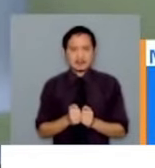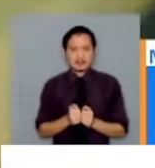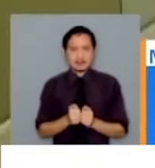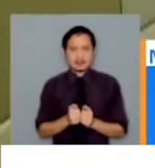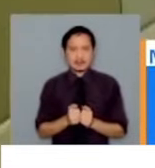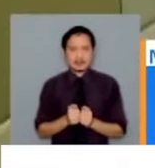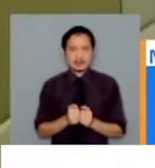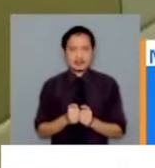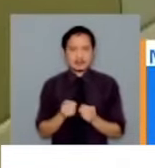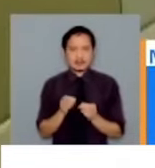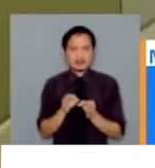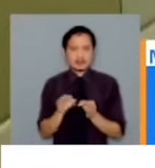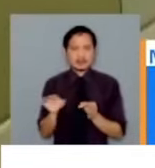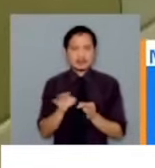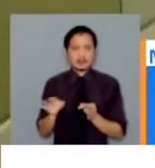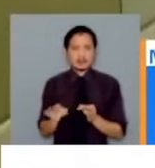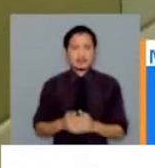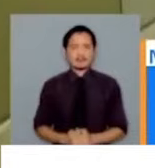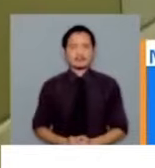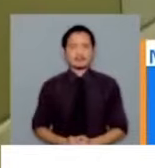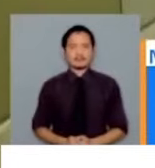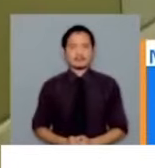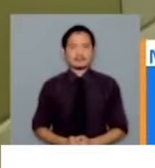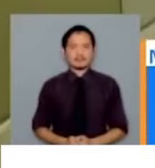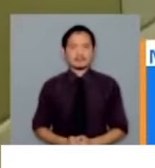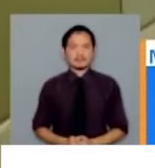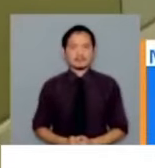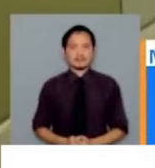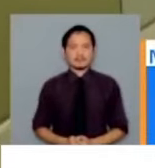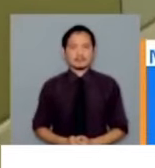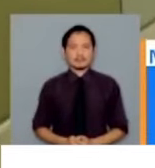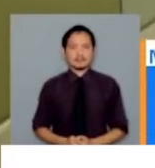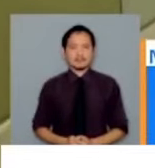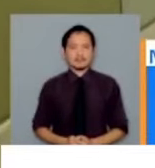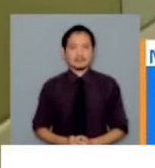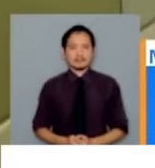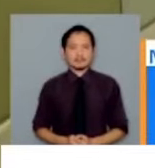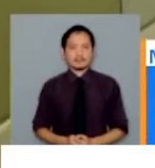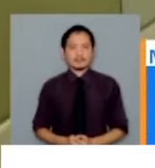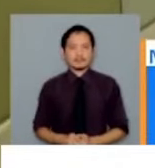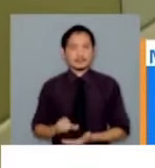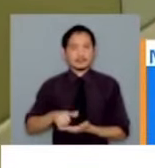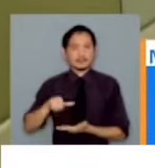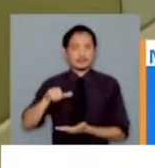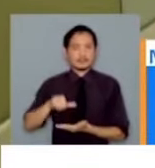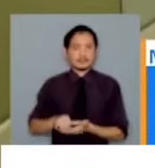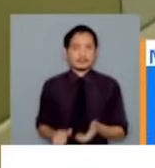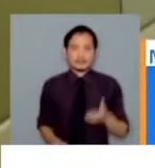Hindi ko siya nakita maghapon.